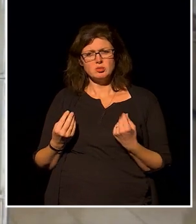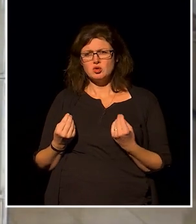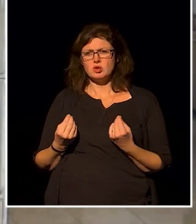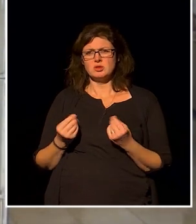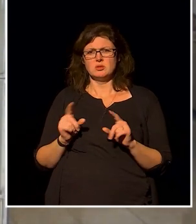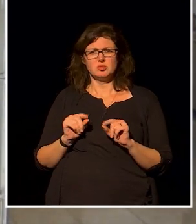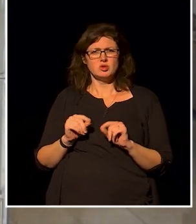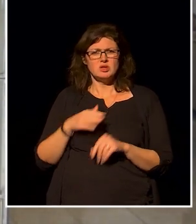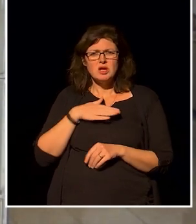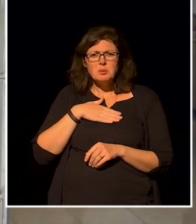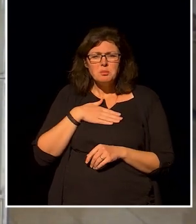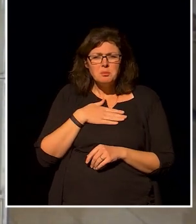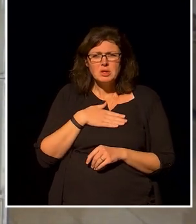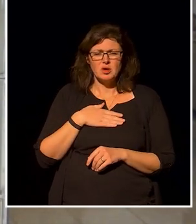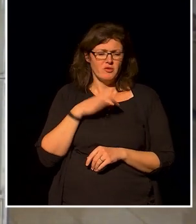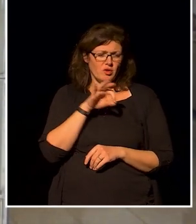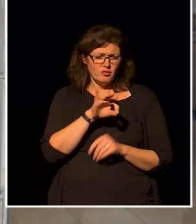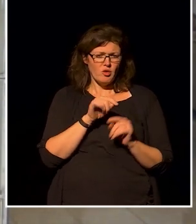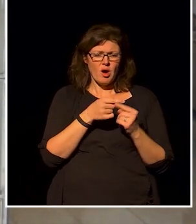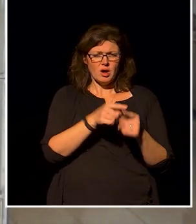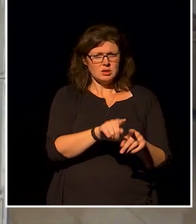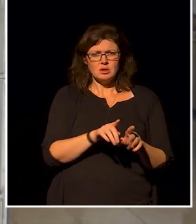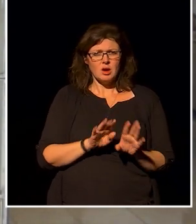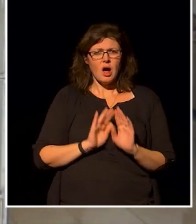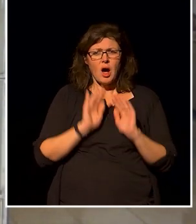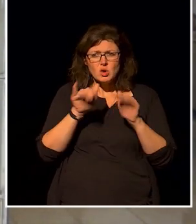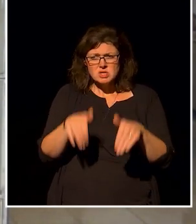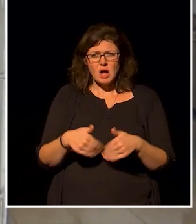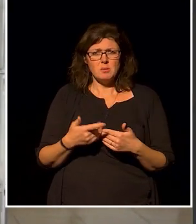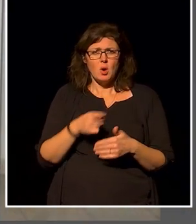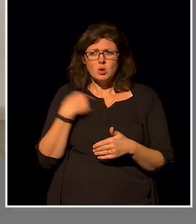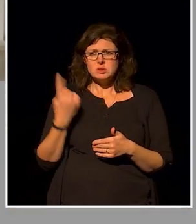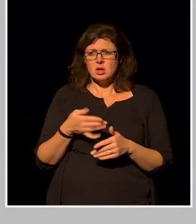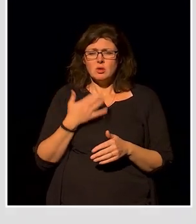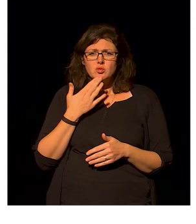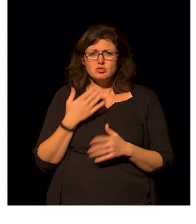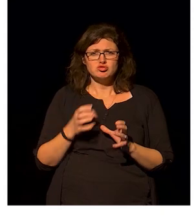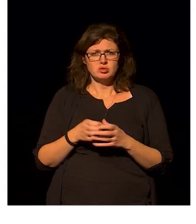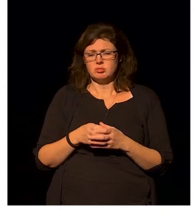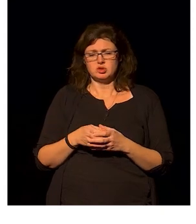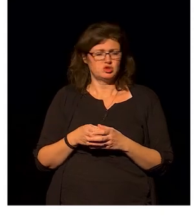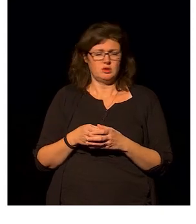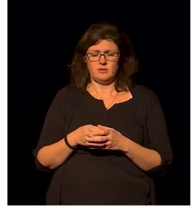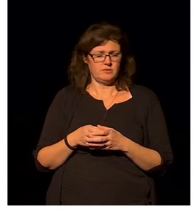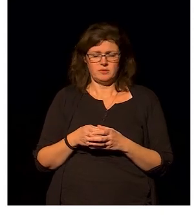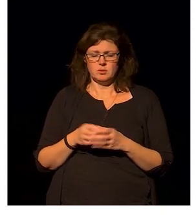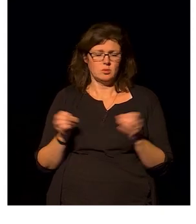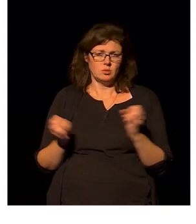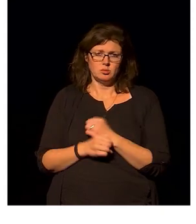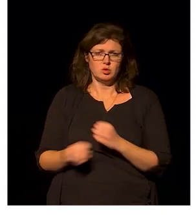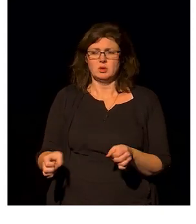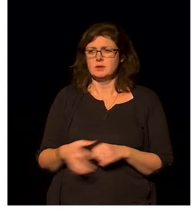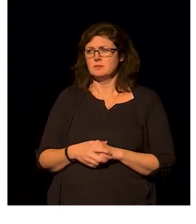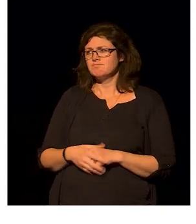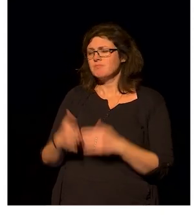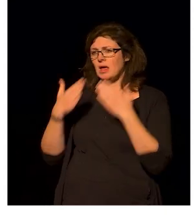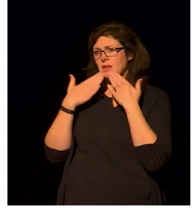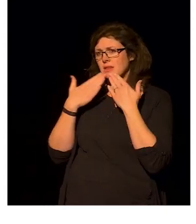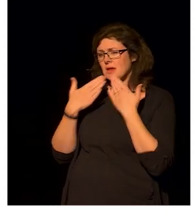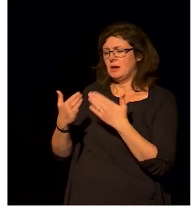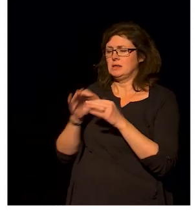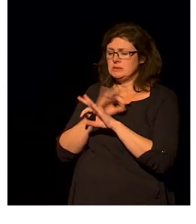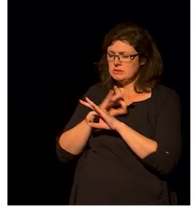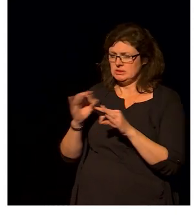der Gemeinschaft fast schon unmöglich ist. Ich danke euch sehr für dieses Gespräch.